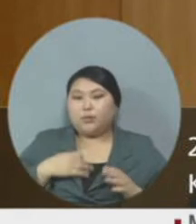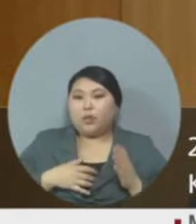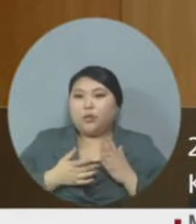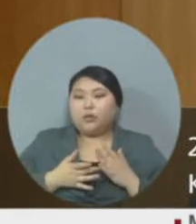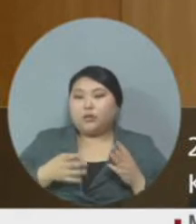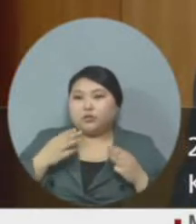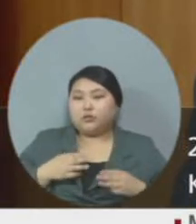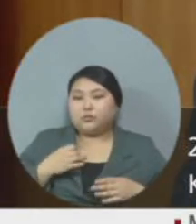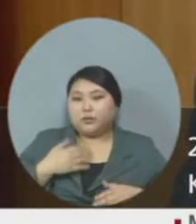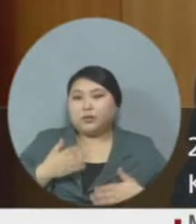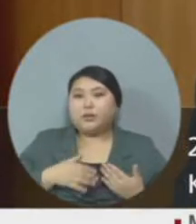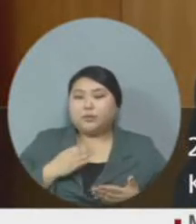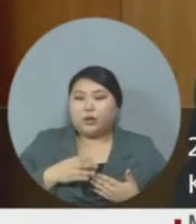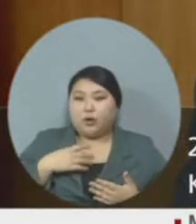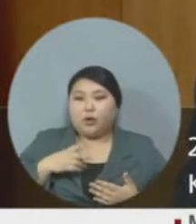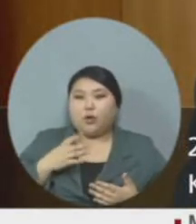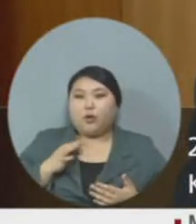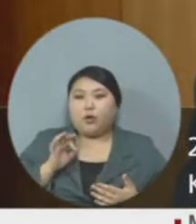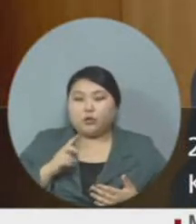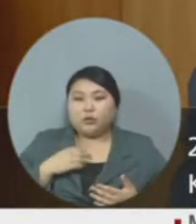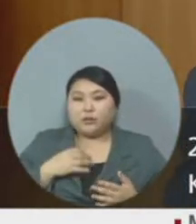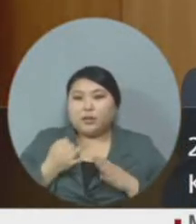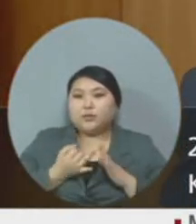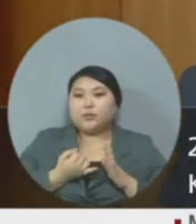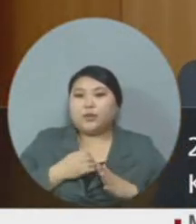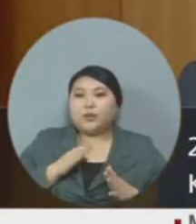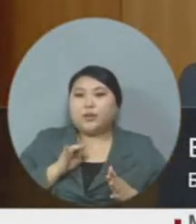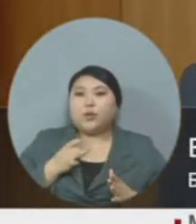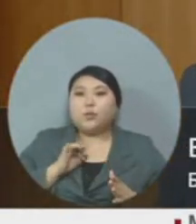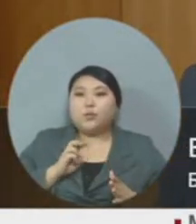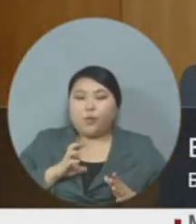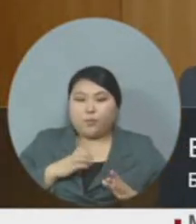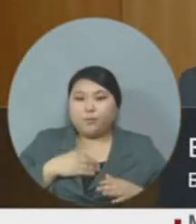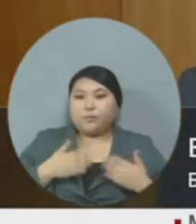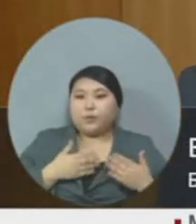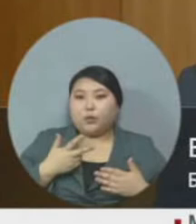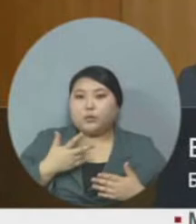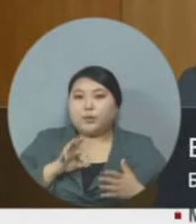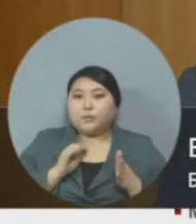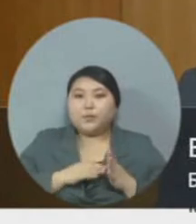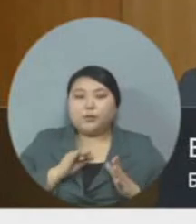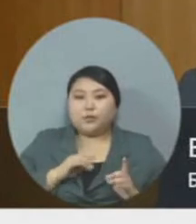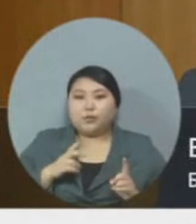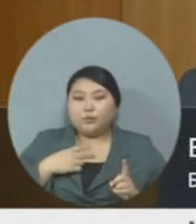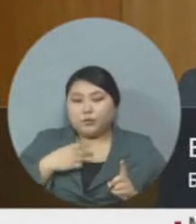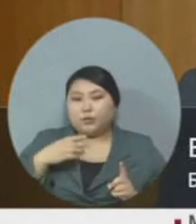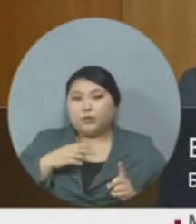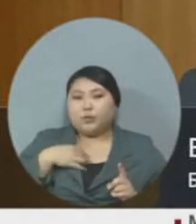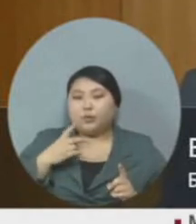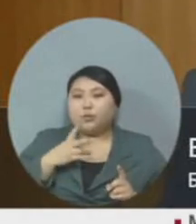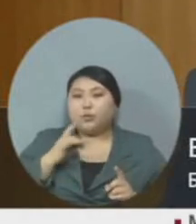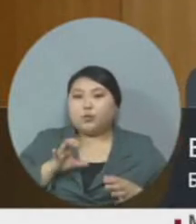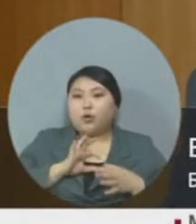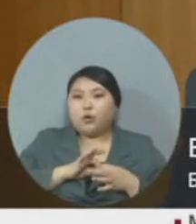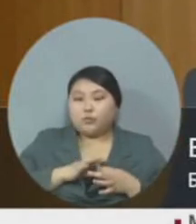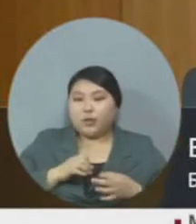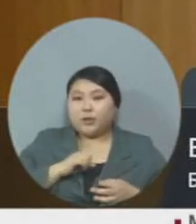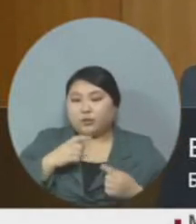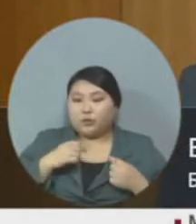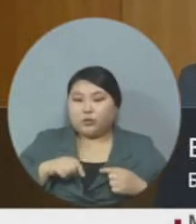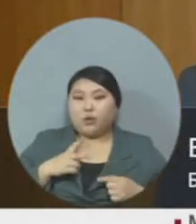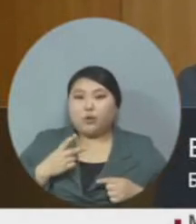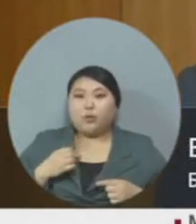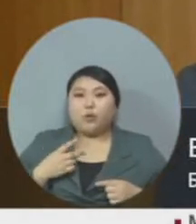шийдлүүд бол явж байгаа. 20 он 6-аас 77 тэрбум төгрөг хэрэгжилж хагаад 350 мянган тонн түлштэй холбоогүй асуудал явагдсан бол өнөөдөр 23